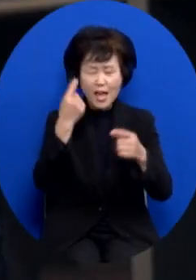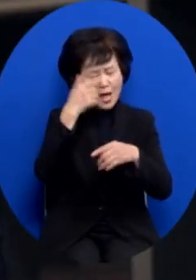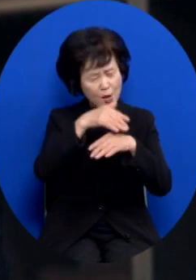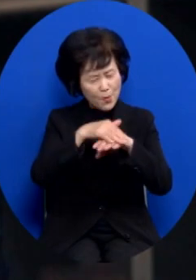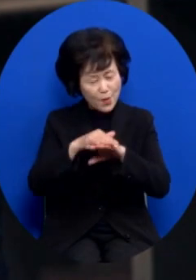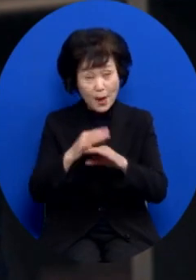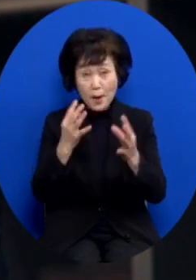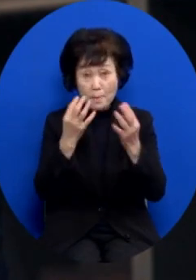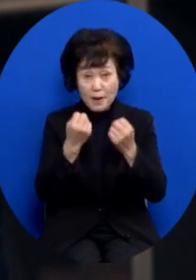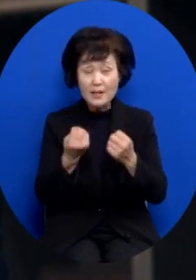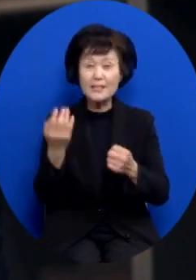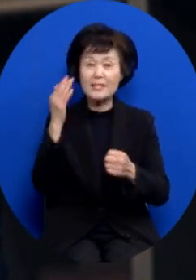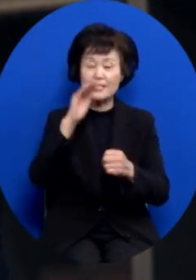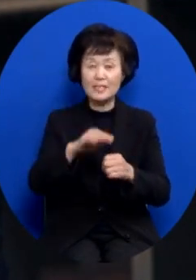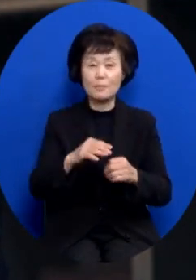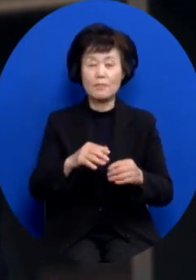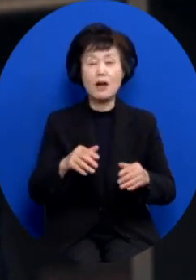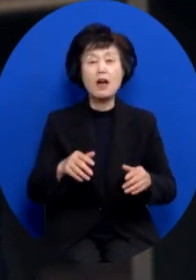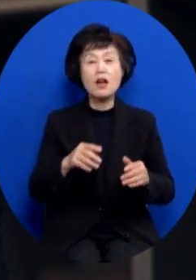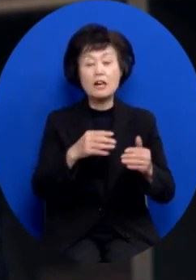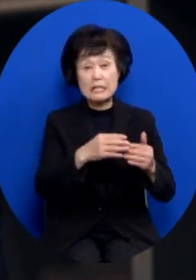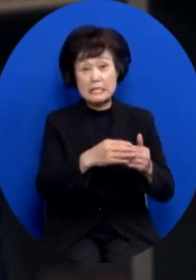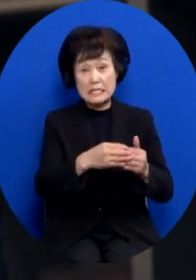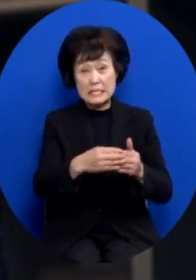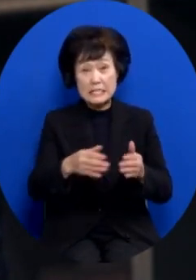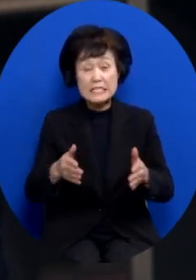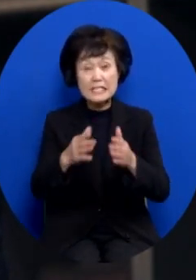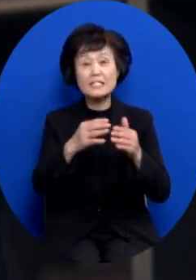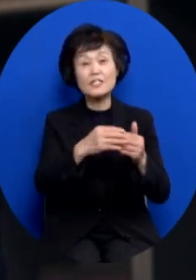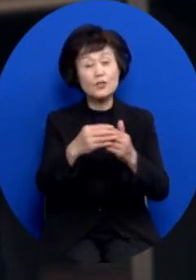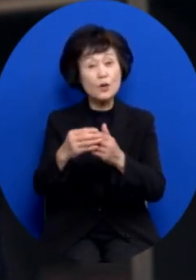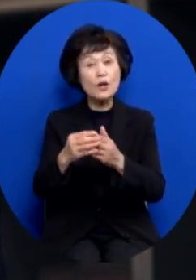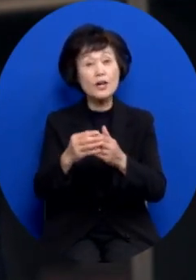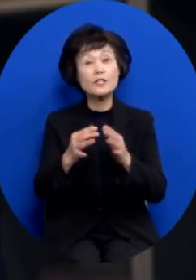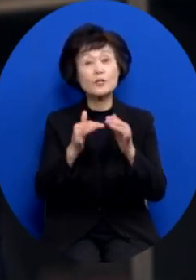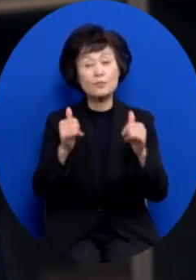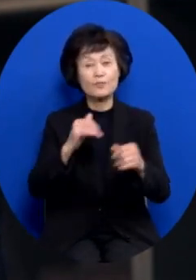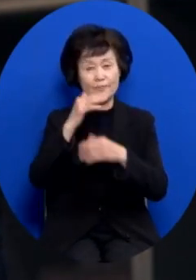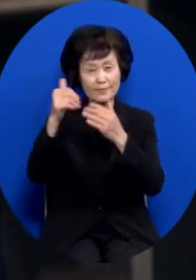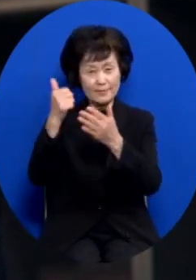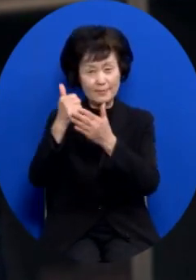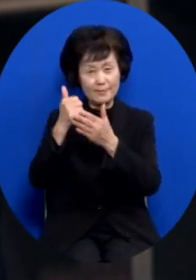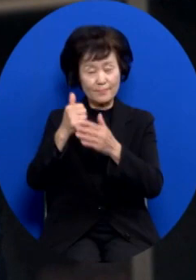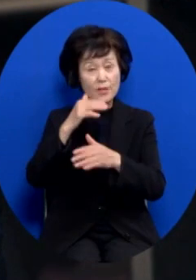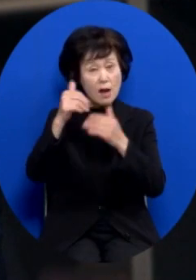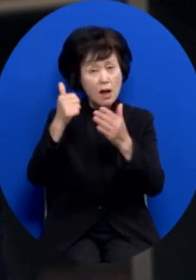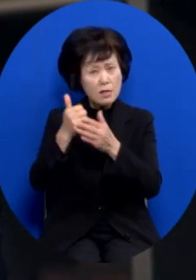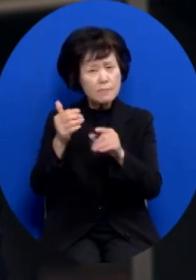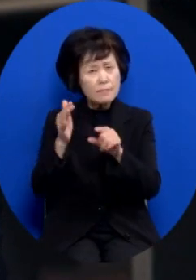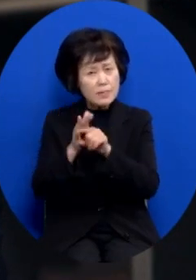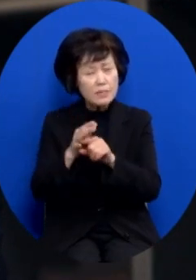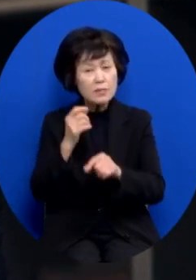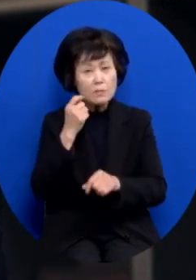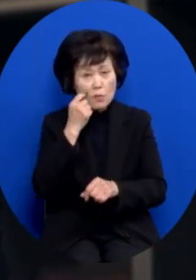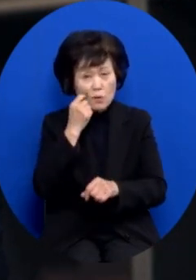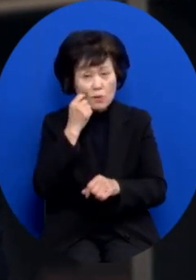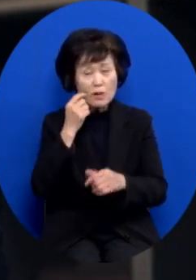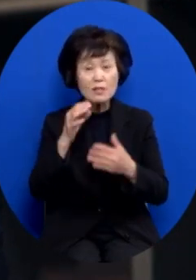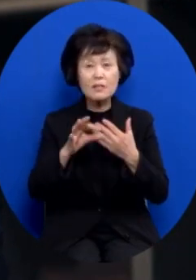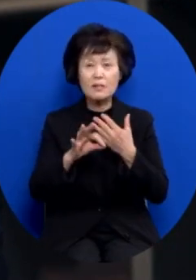역시나 그 걸음을 인도하시는 분은 하나님이십니다 만약 우리가 하나님을 신뢰하지 못한다면